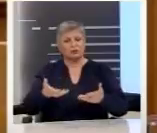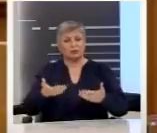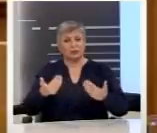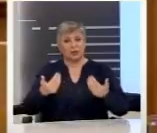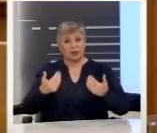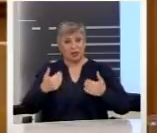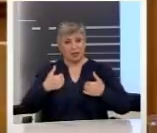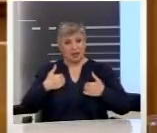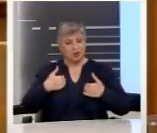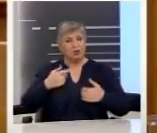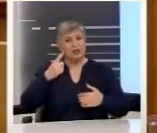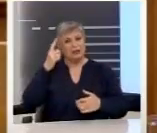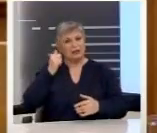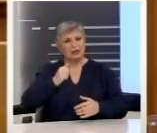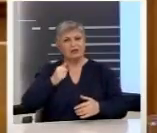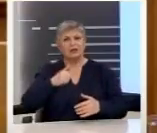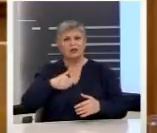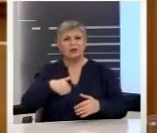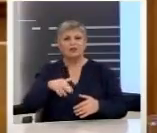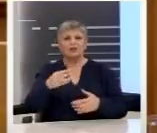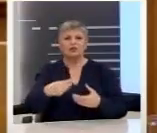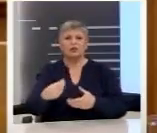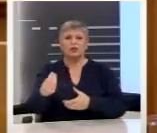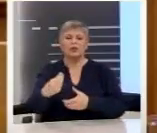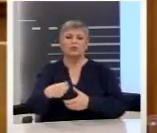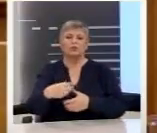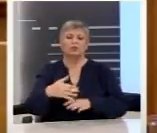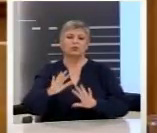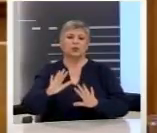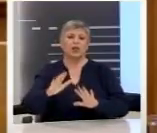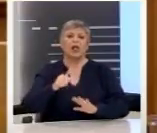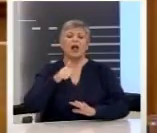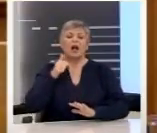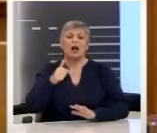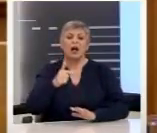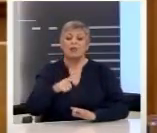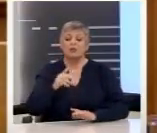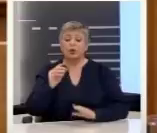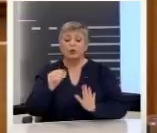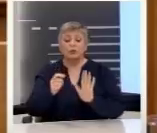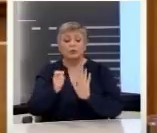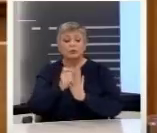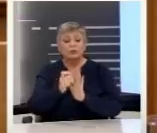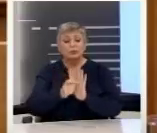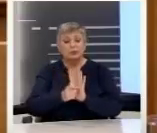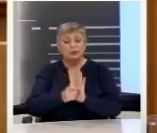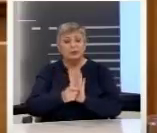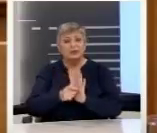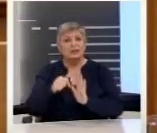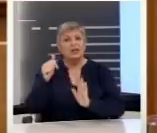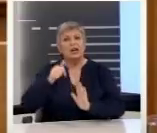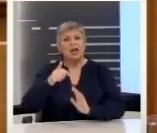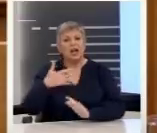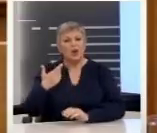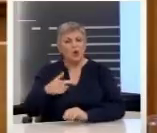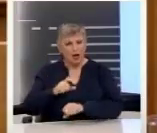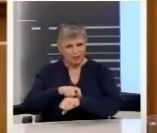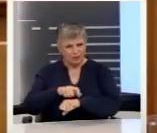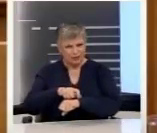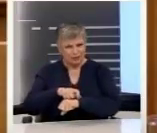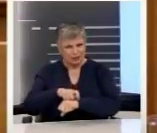του ελληνικού λαού, μόνο με σταυρό προτίμησης, την τρίτη δεκαετία στη Βουλή των